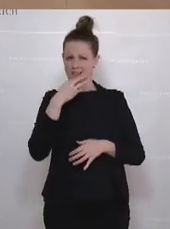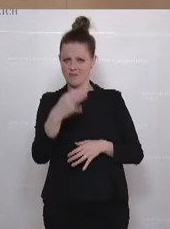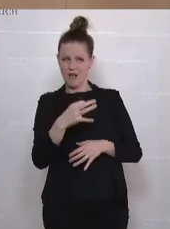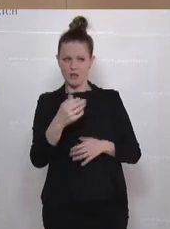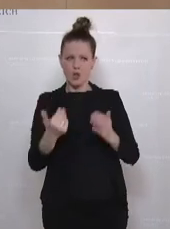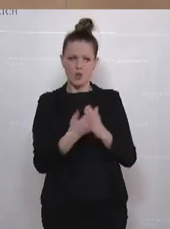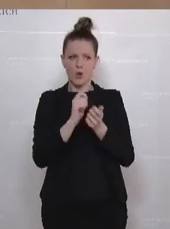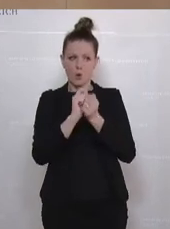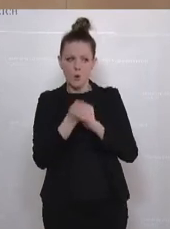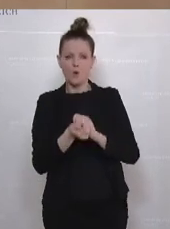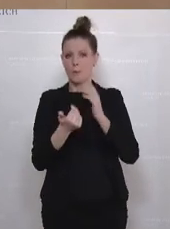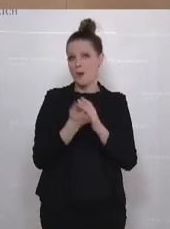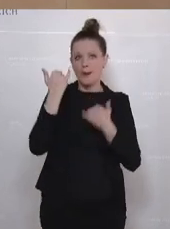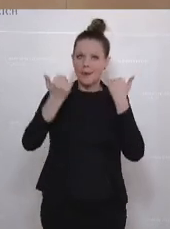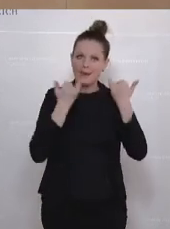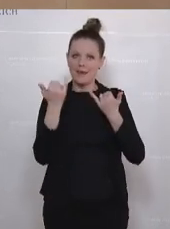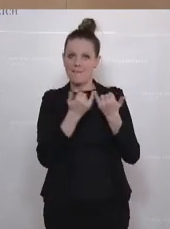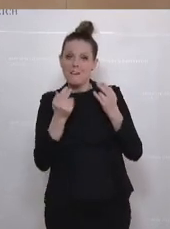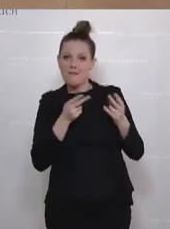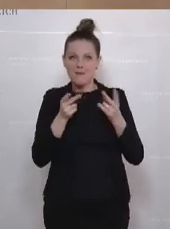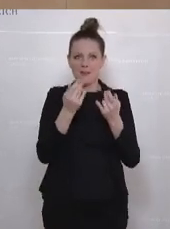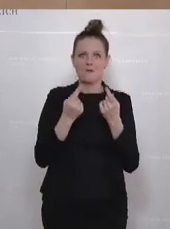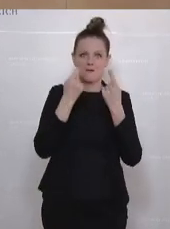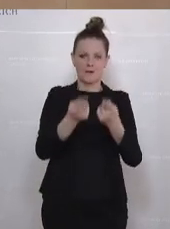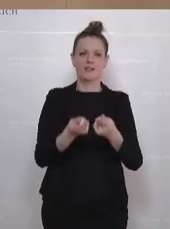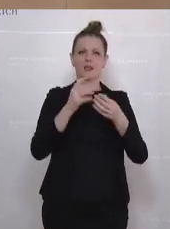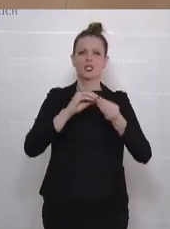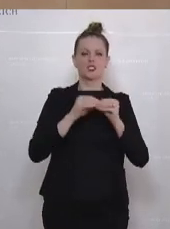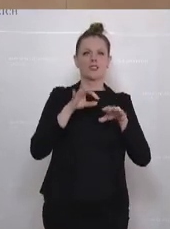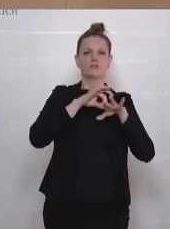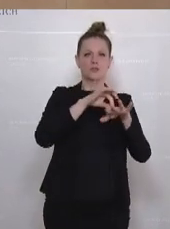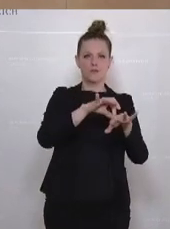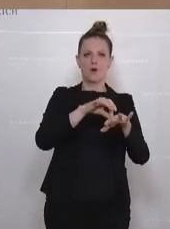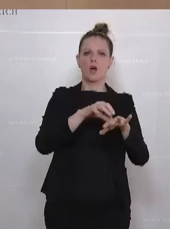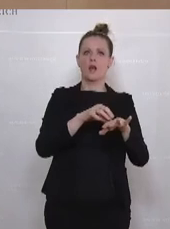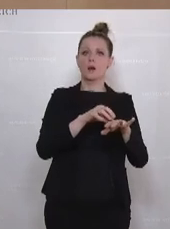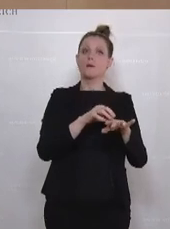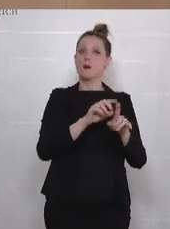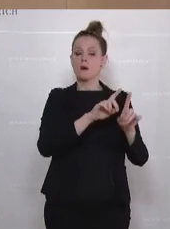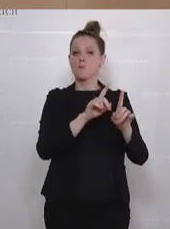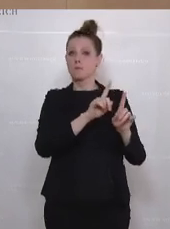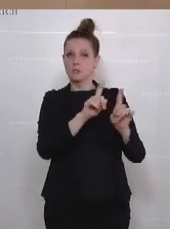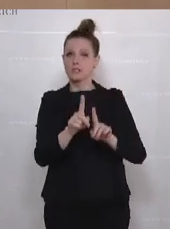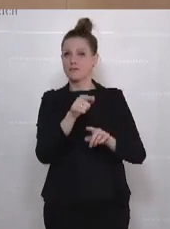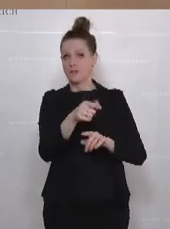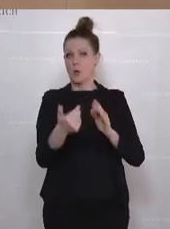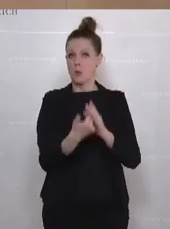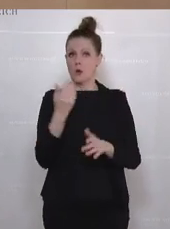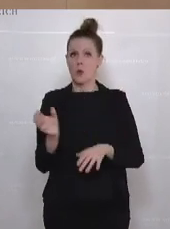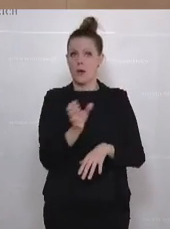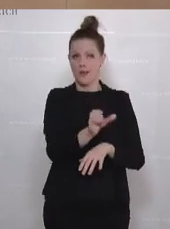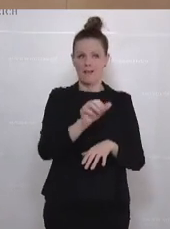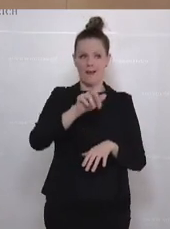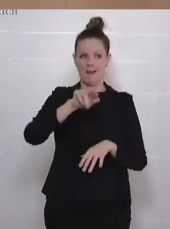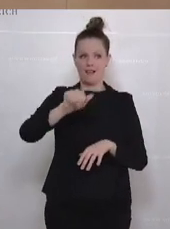neuen Ideen und einer neuen Ausrichtung. Und jetzt ist ja die Geschäftsführerposition der ADA heuer auch neu zu besetzen. Und der momentane Geschäftsführer